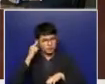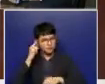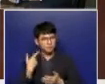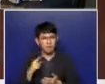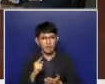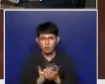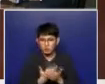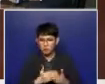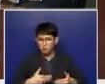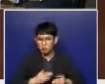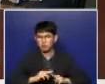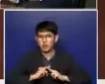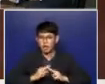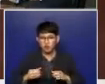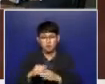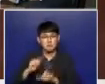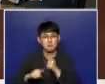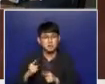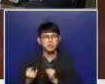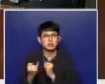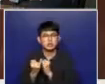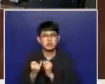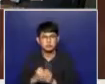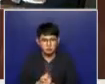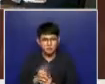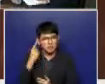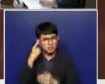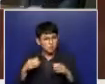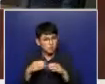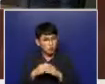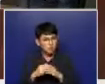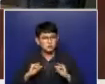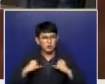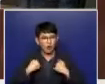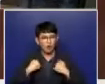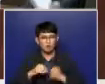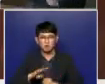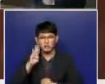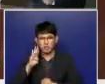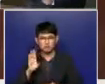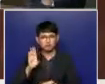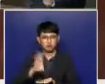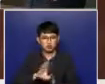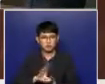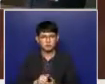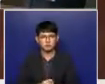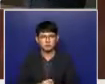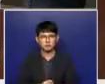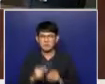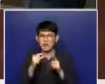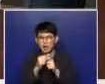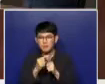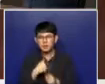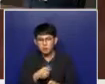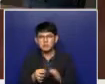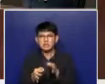ถ้าทำตามมาตรา 44คำสั่งของพลเอกประยุทธก็ทำ 1 2 3 4 5เหมือนกันแล้วต่อเพิ่มเข้าไปอีกว่าก็ครบครบตามพรบร่วมทุนและเพิ่มก็คือสังเกต